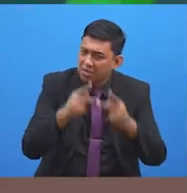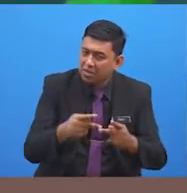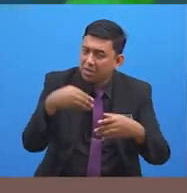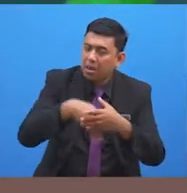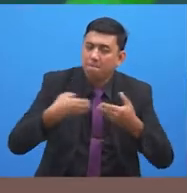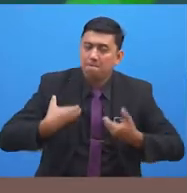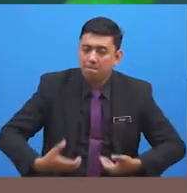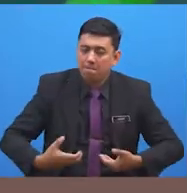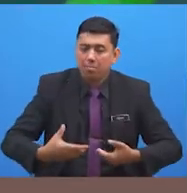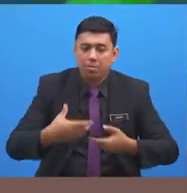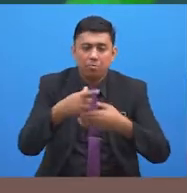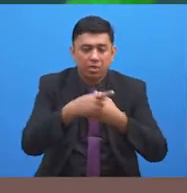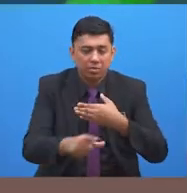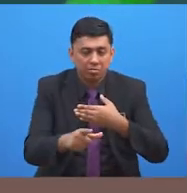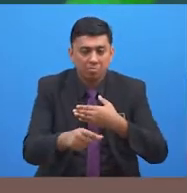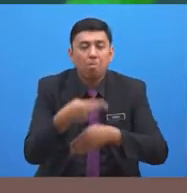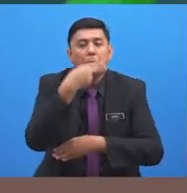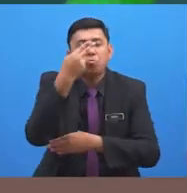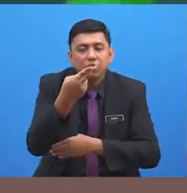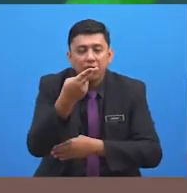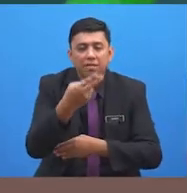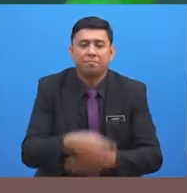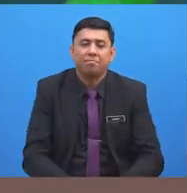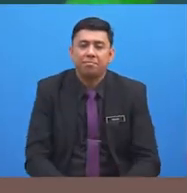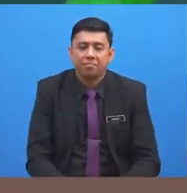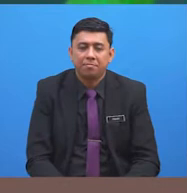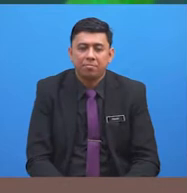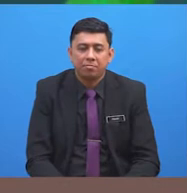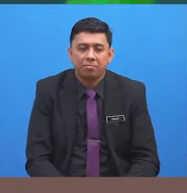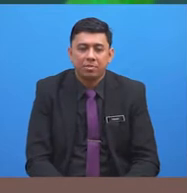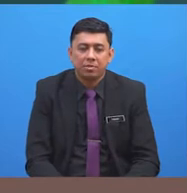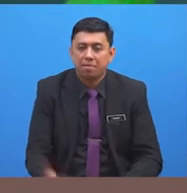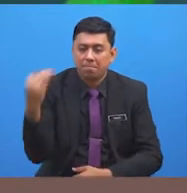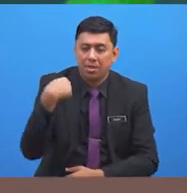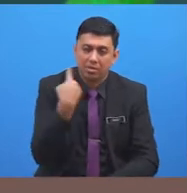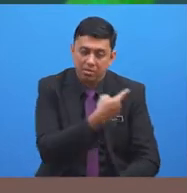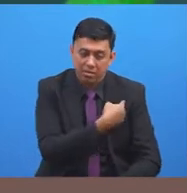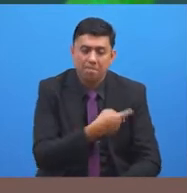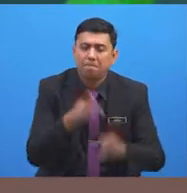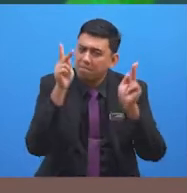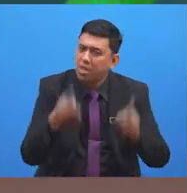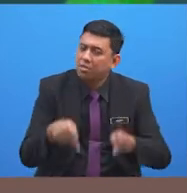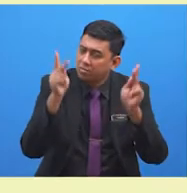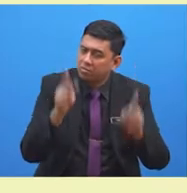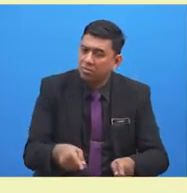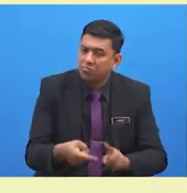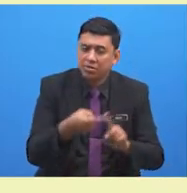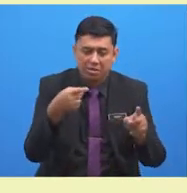Mari kita lihat, pelajar-pelajar. Dari isi padu ini, kita akan dapat menghitung kapasiti paru-paru.